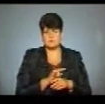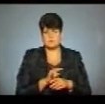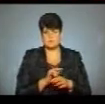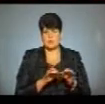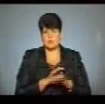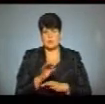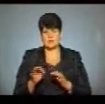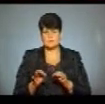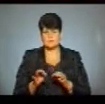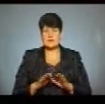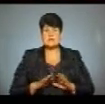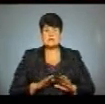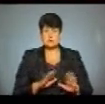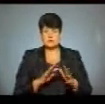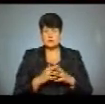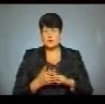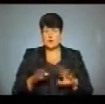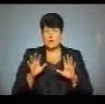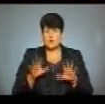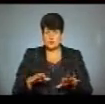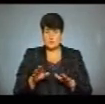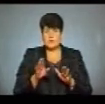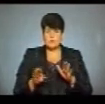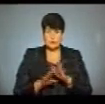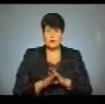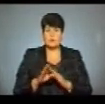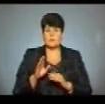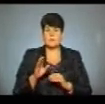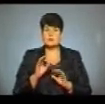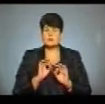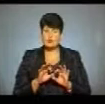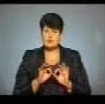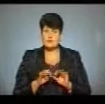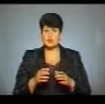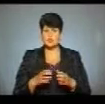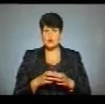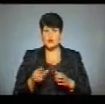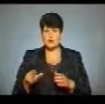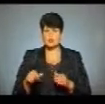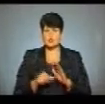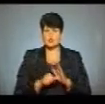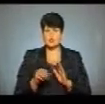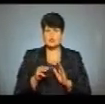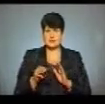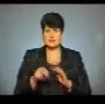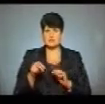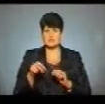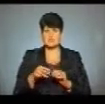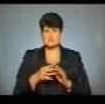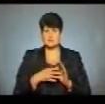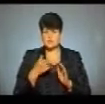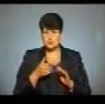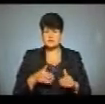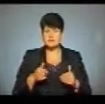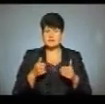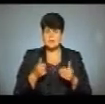проєкт. Заступник селищного голови Підволочиська Володимир Витрикуш розповідає, громада 6 травня 2019 року